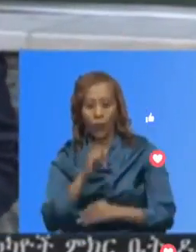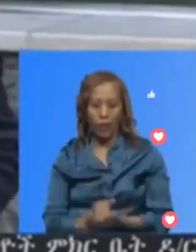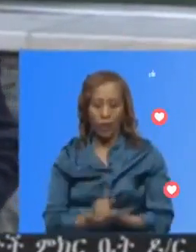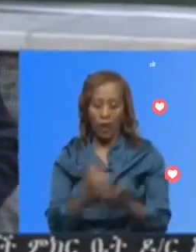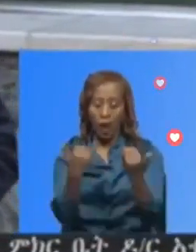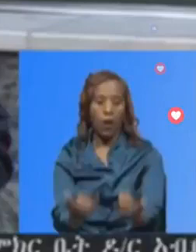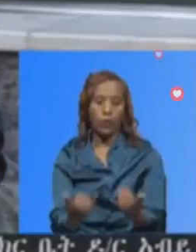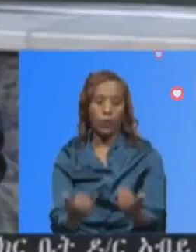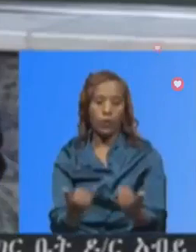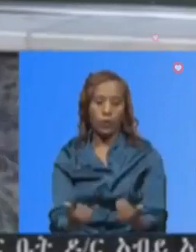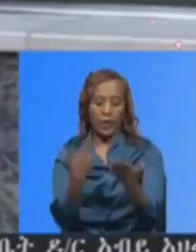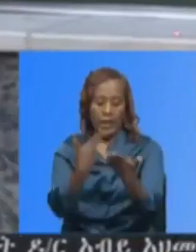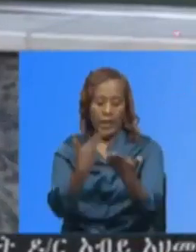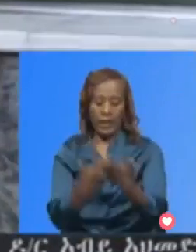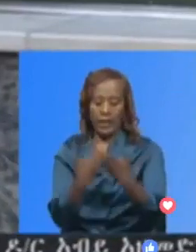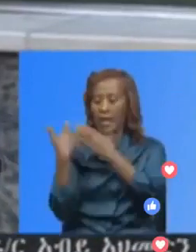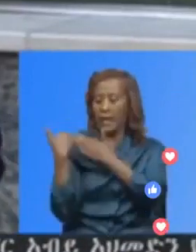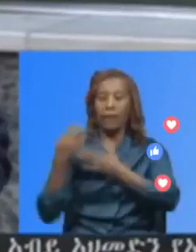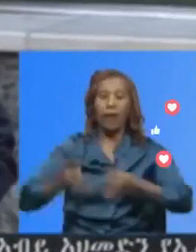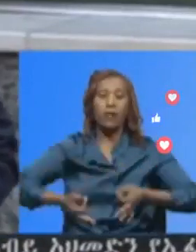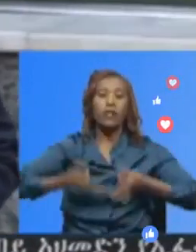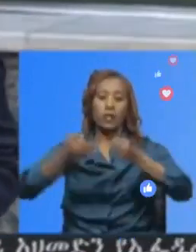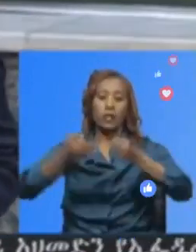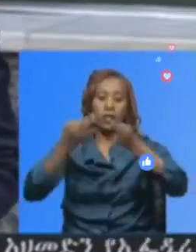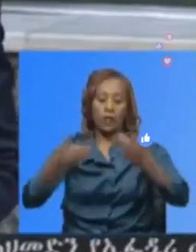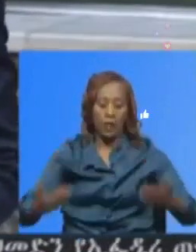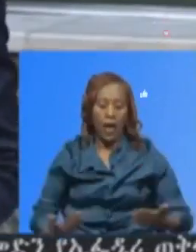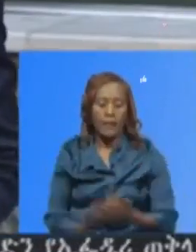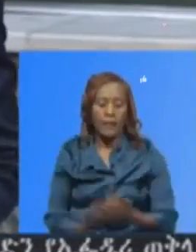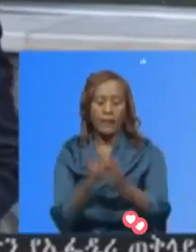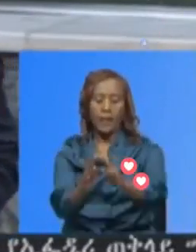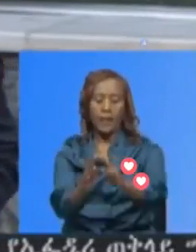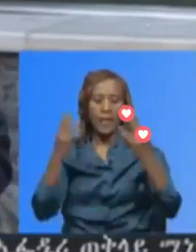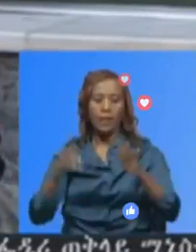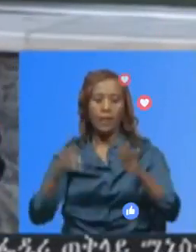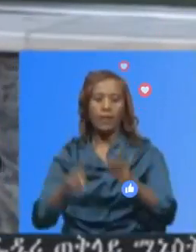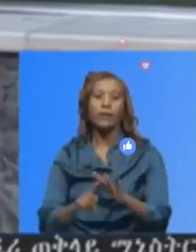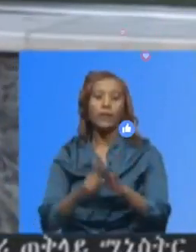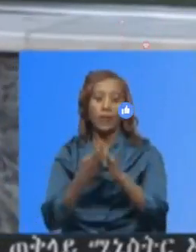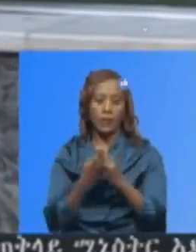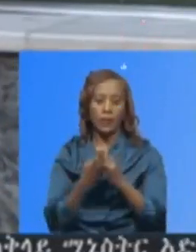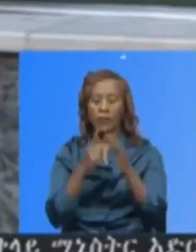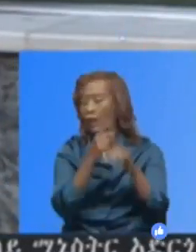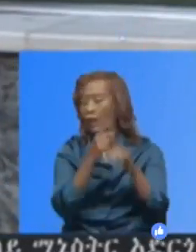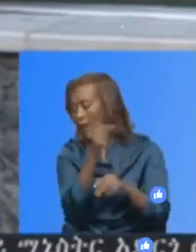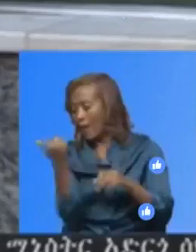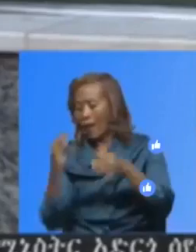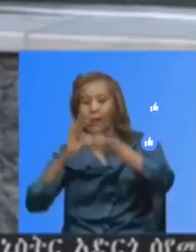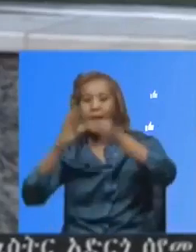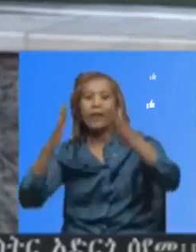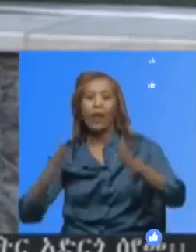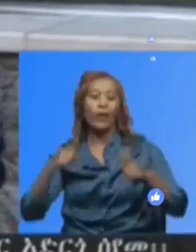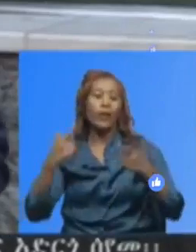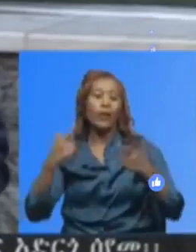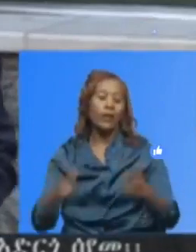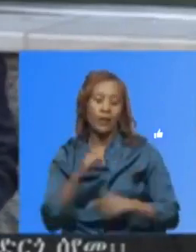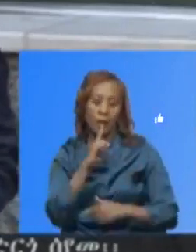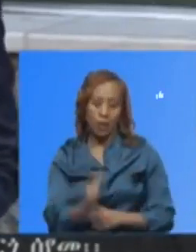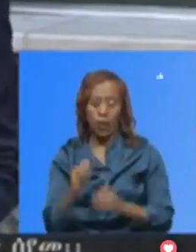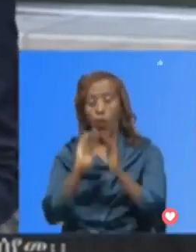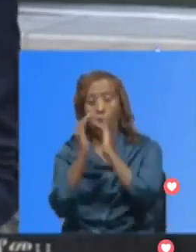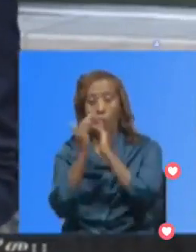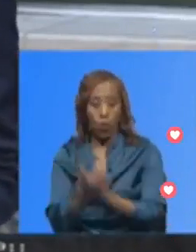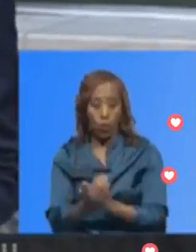አሁንም ይህ የስልጣን ሽግግር አዲስ ምዕራፍ የምንጀምርበት ሌላ ታሪካዊ እድል ነው።